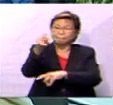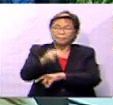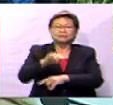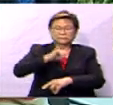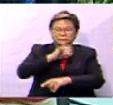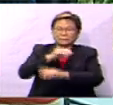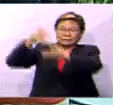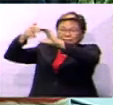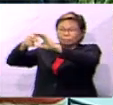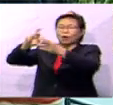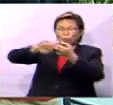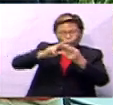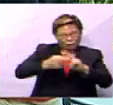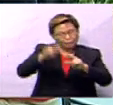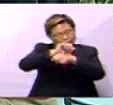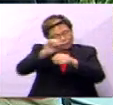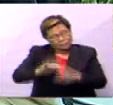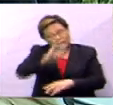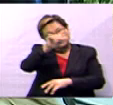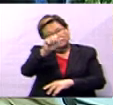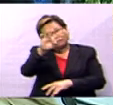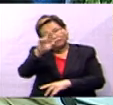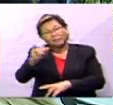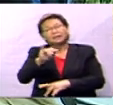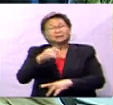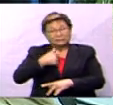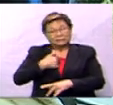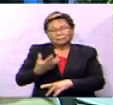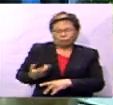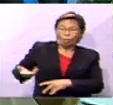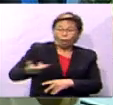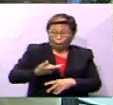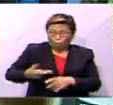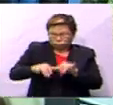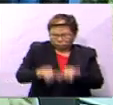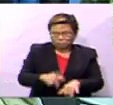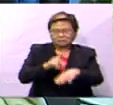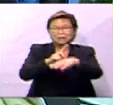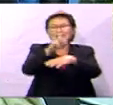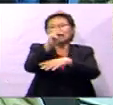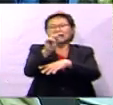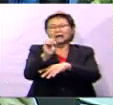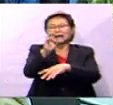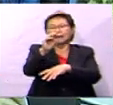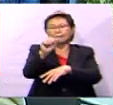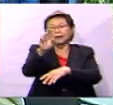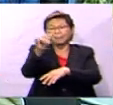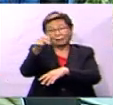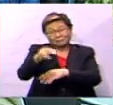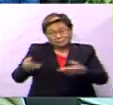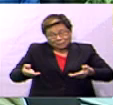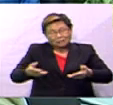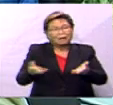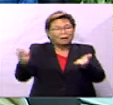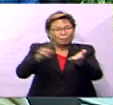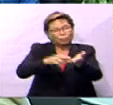Yusof, rakan petugas kru Muhammad Jeffrey, Nur Yusof berada di Kemaman seketika waktu ini. Apapun laporan